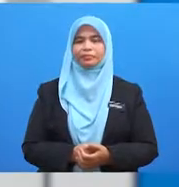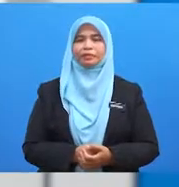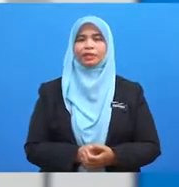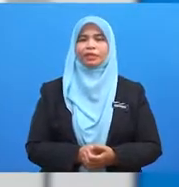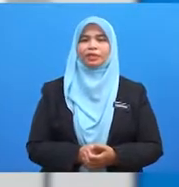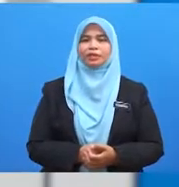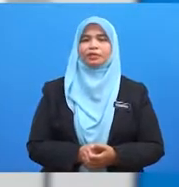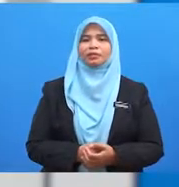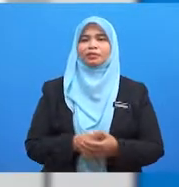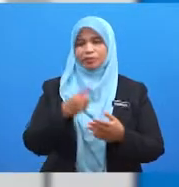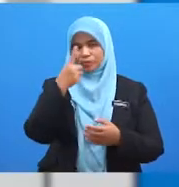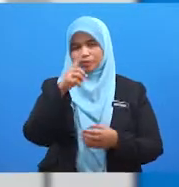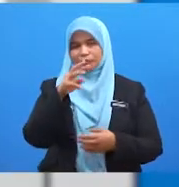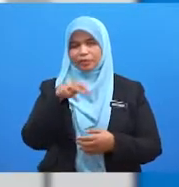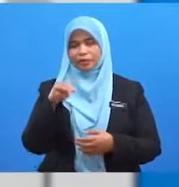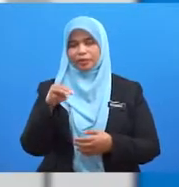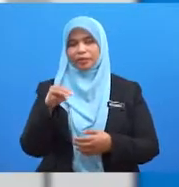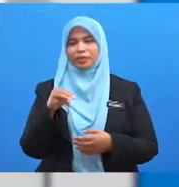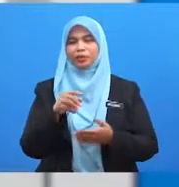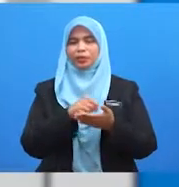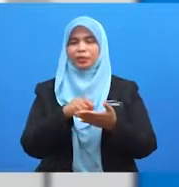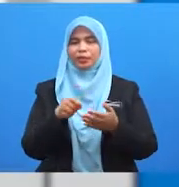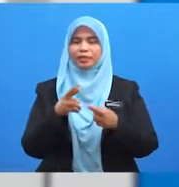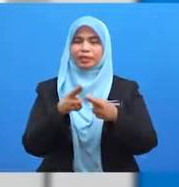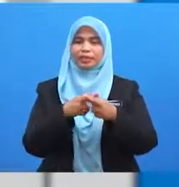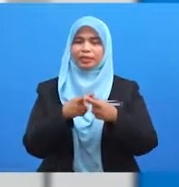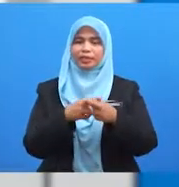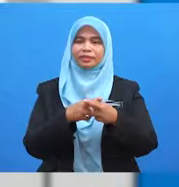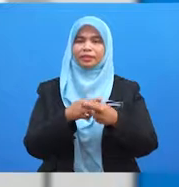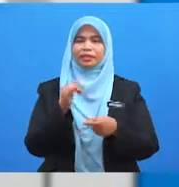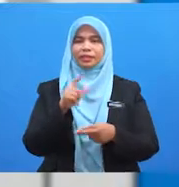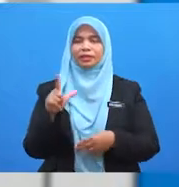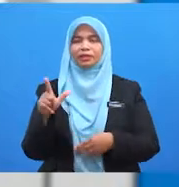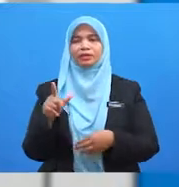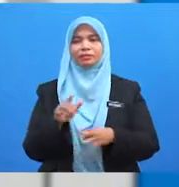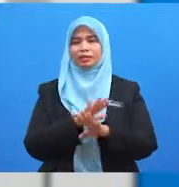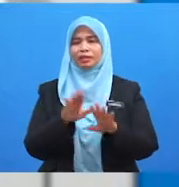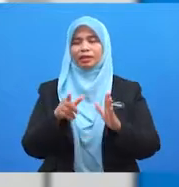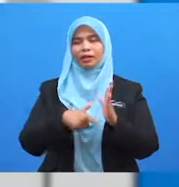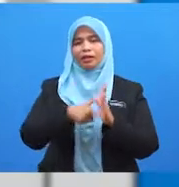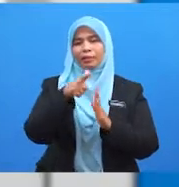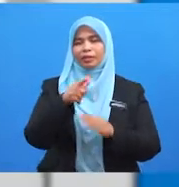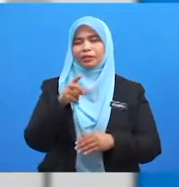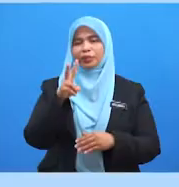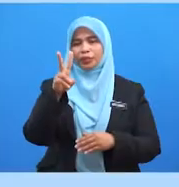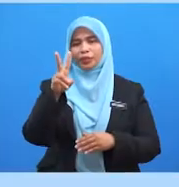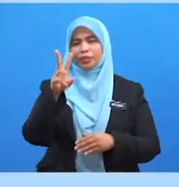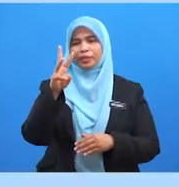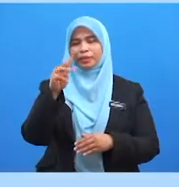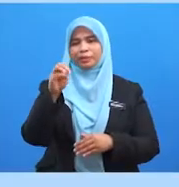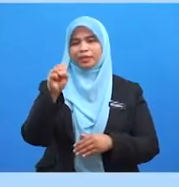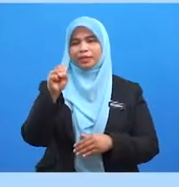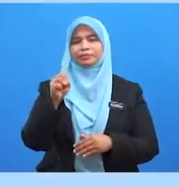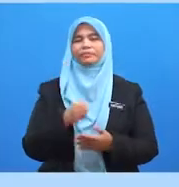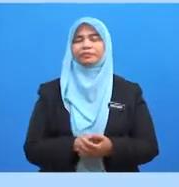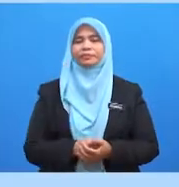Tips untuk murid, penulisan ringkasan eksekutif tidak melebihi 2 muka surat.